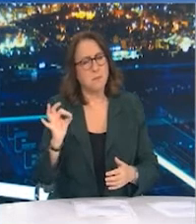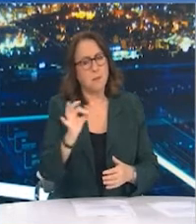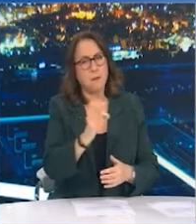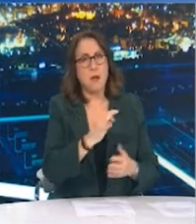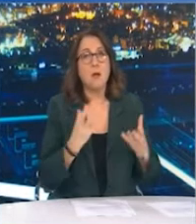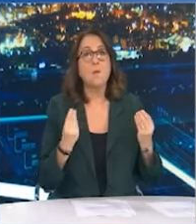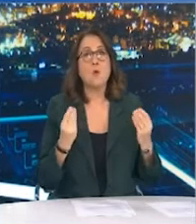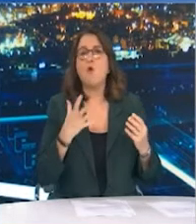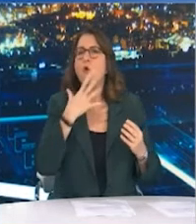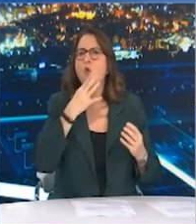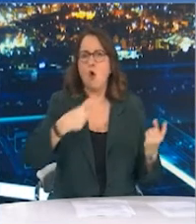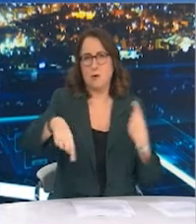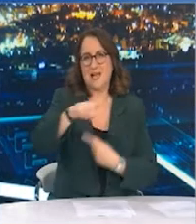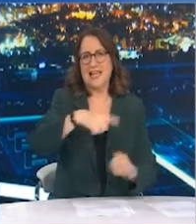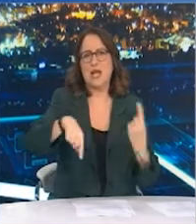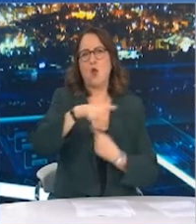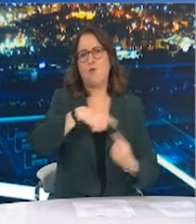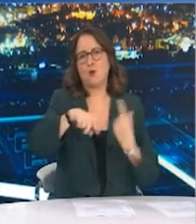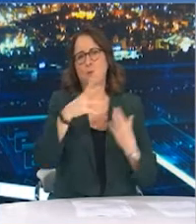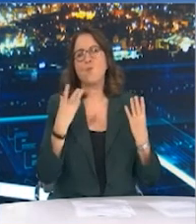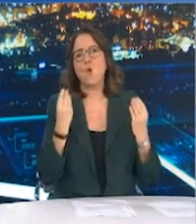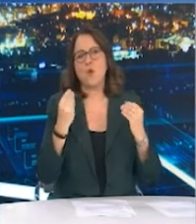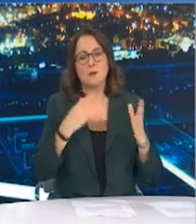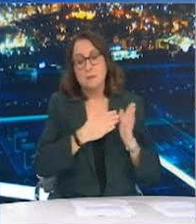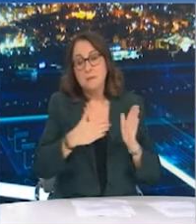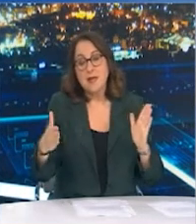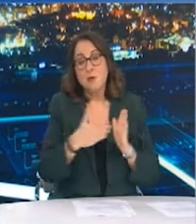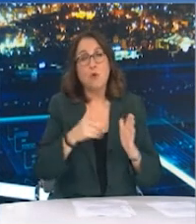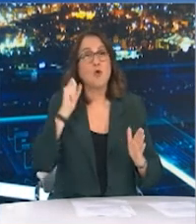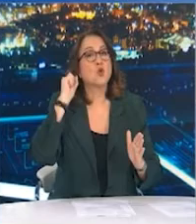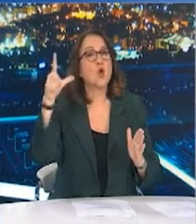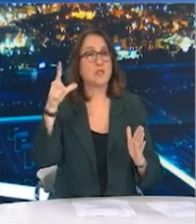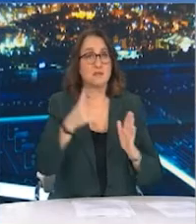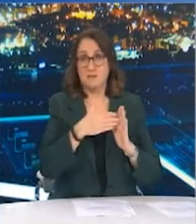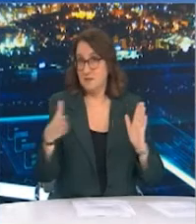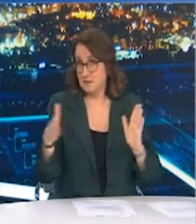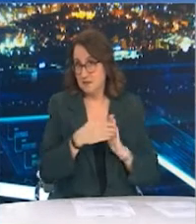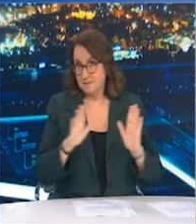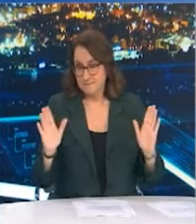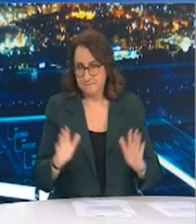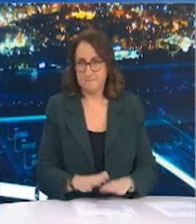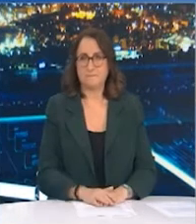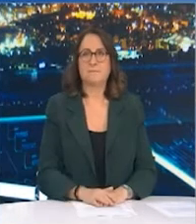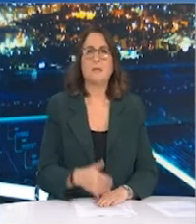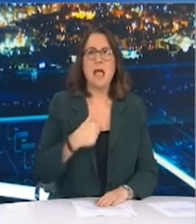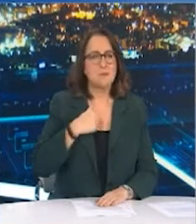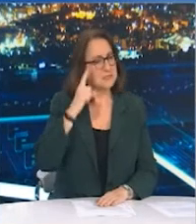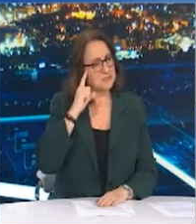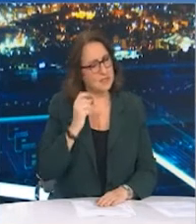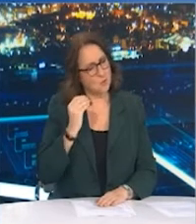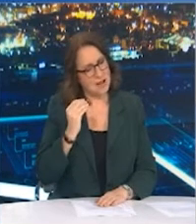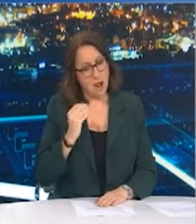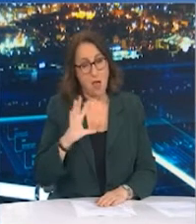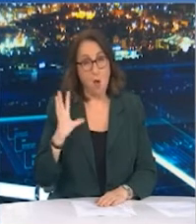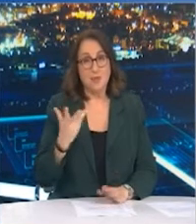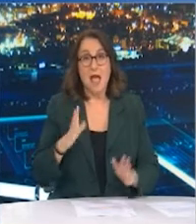αυξημένη κινητικότητα της ομάδας αυτής κατά τη διάρκεια των γιορτών. Μάθαμε πια καλά και γνωρίζουμε με μαθηματική ακρίβεια ότι αν δεν προσέξουν